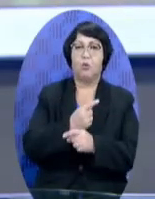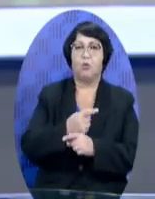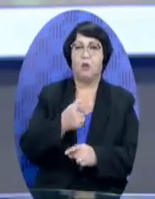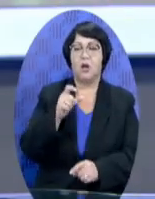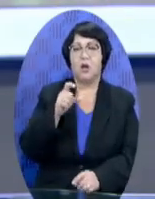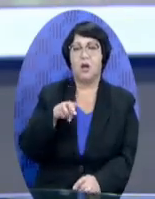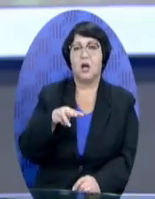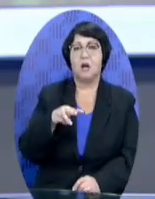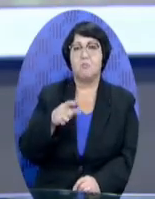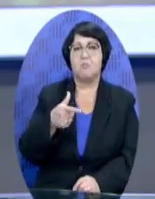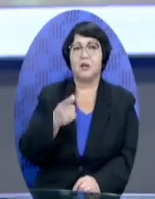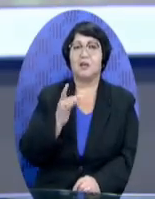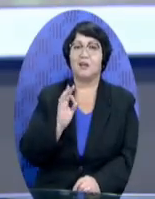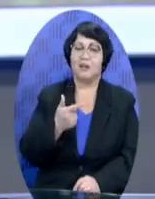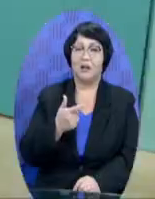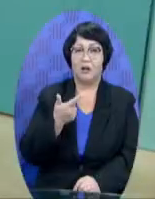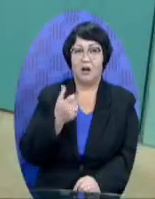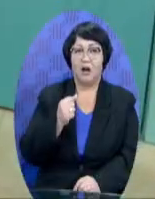эмчнэр хэлж байна.